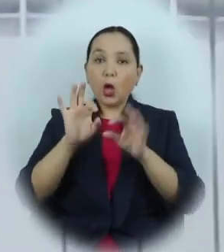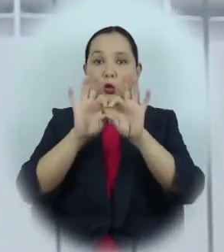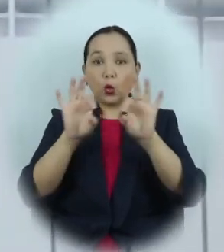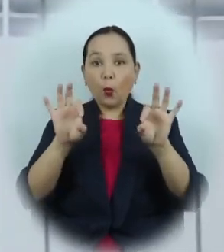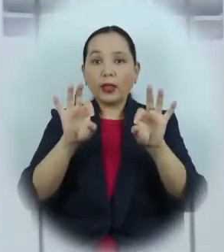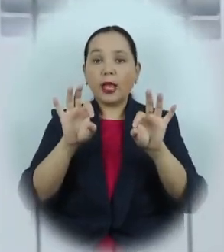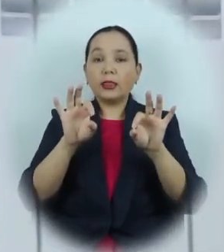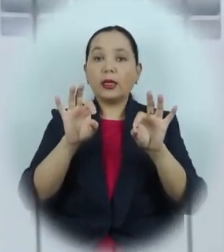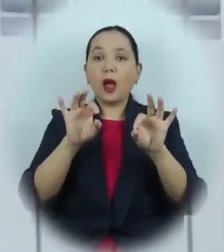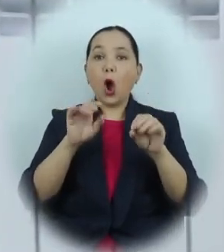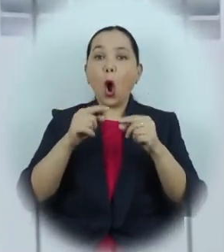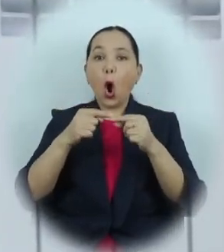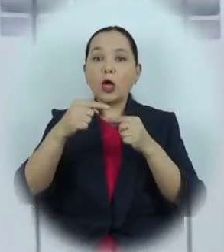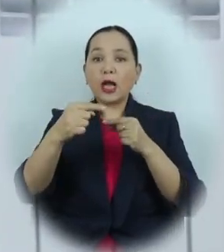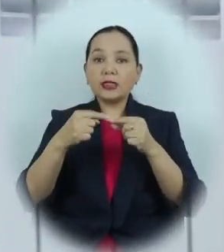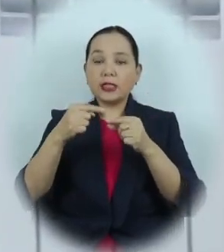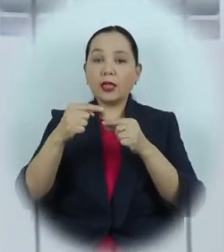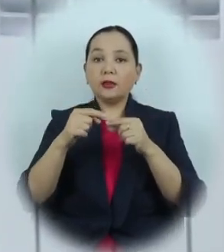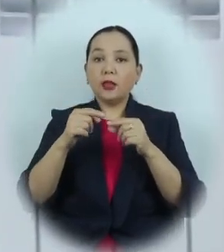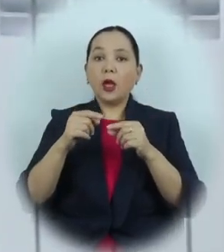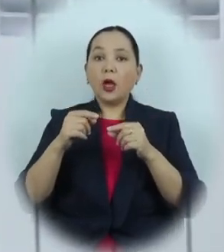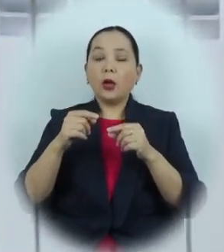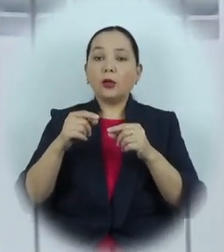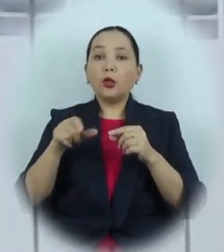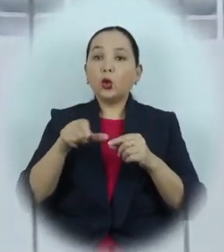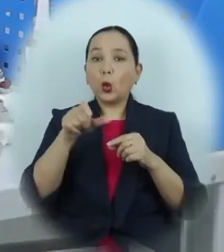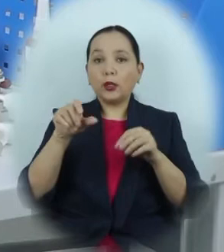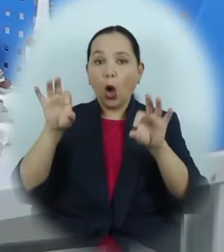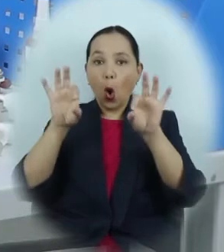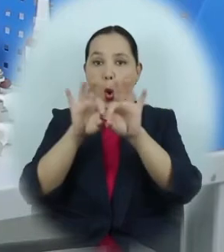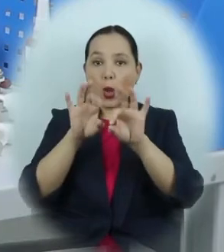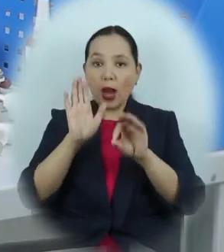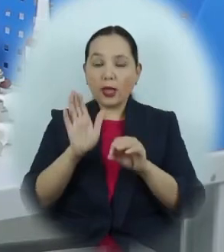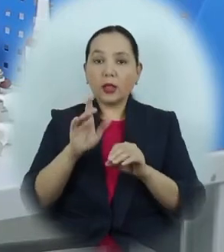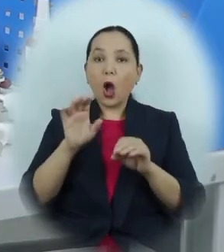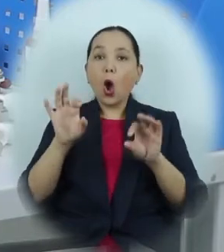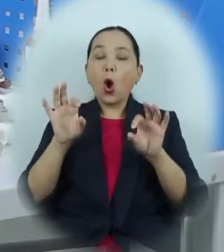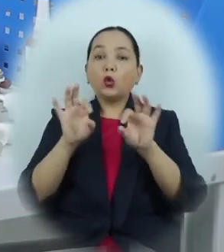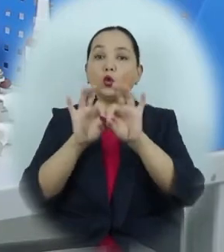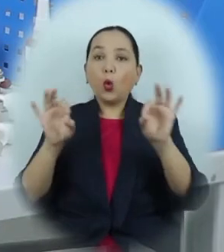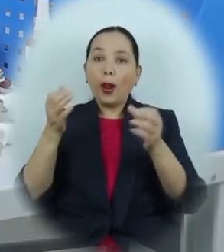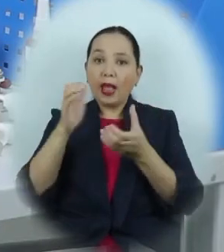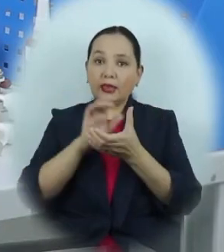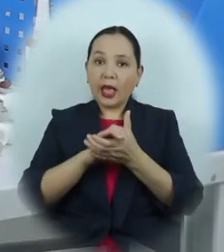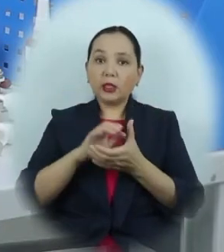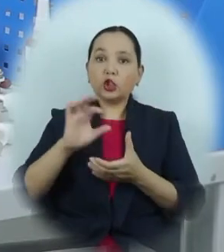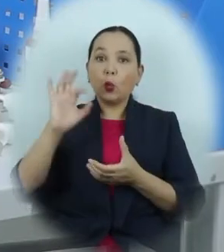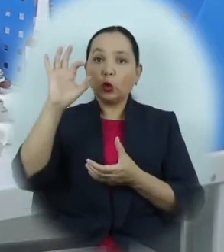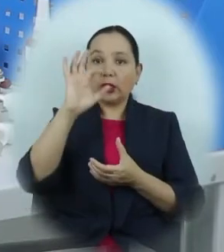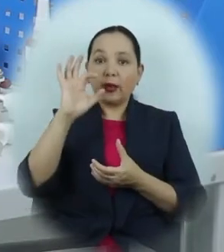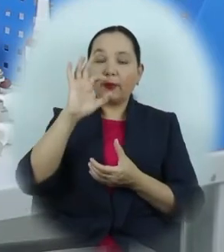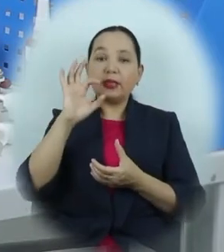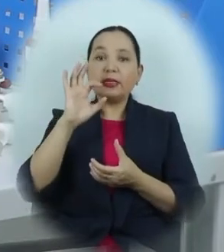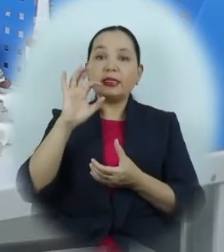turbaga orasidan o'tish yo'lida qo'yiladi. Turbalarni tanishtirib o'tdim, diametrini.